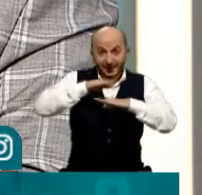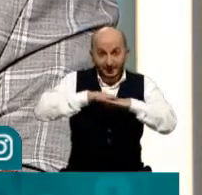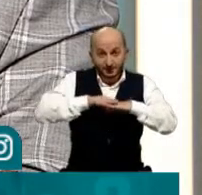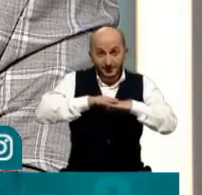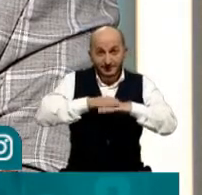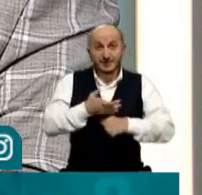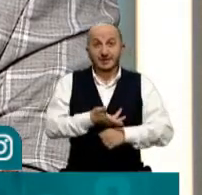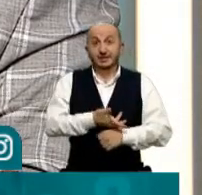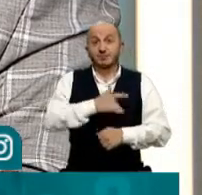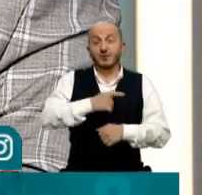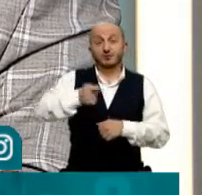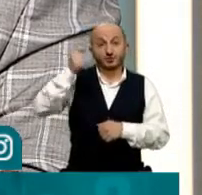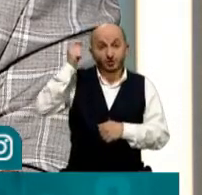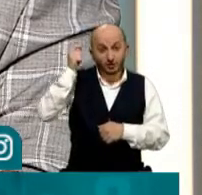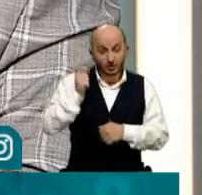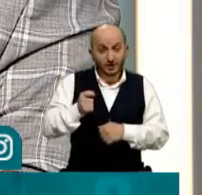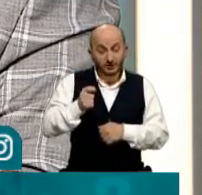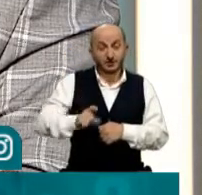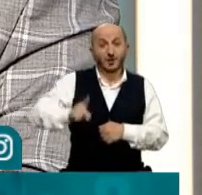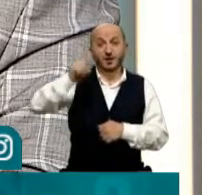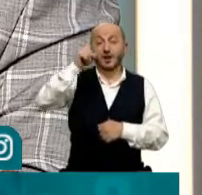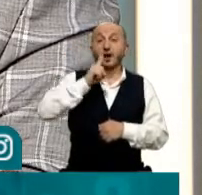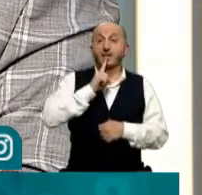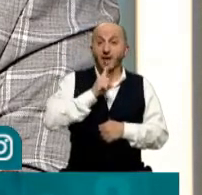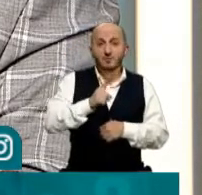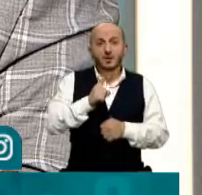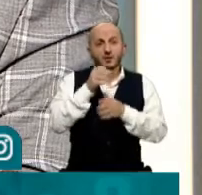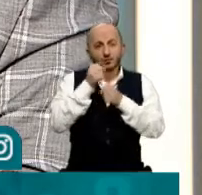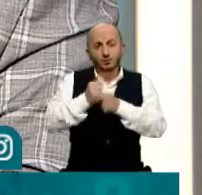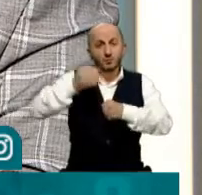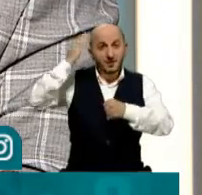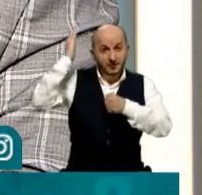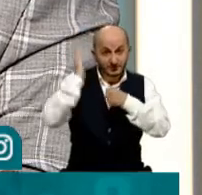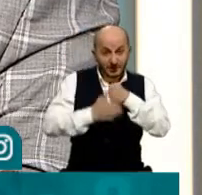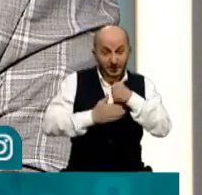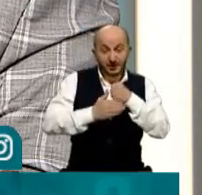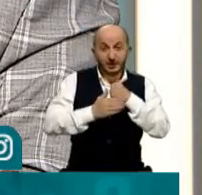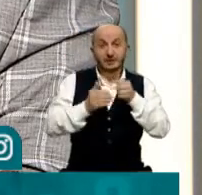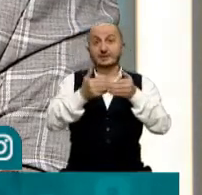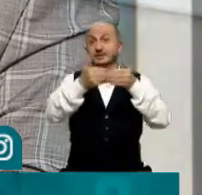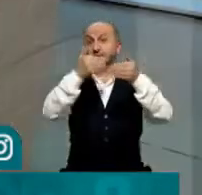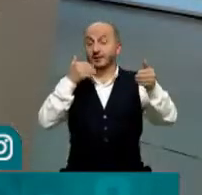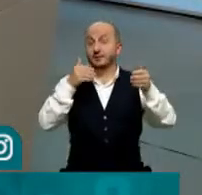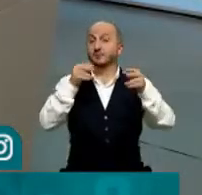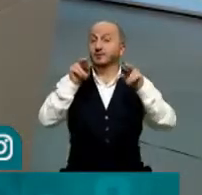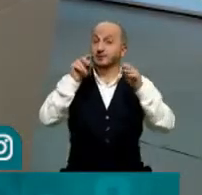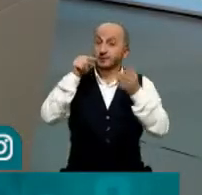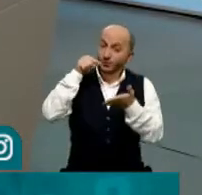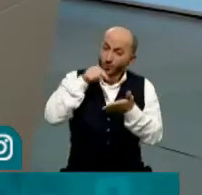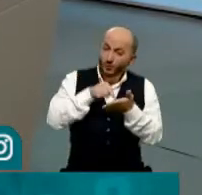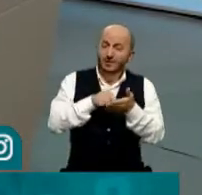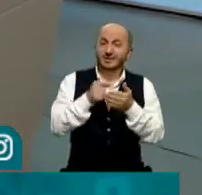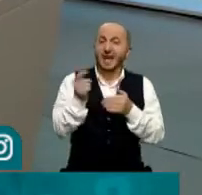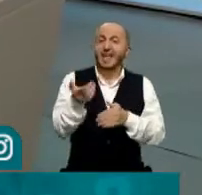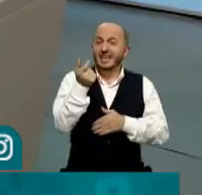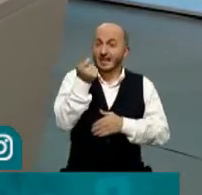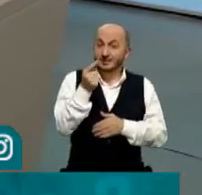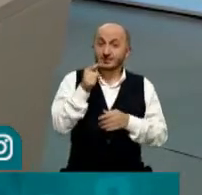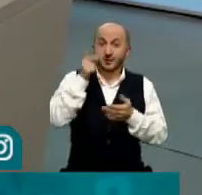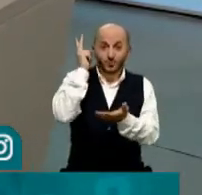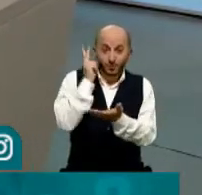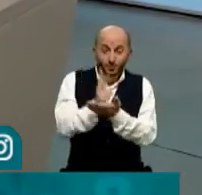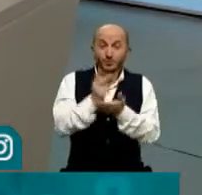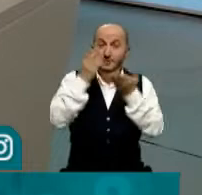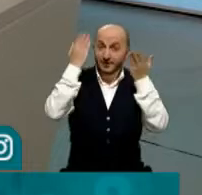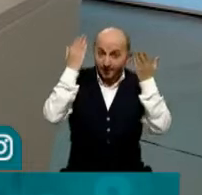imanın şartıdır. Allah'ın emirlerini tutup yasaklarını da sakınması noktasında en azından bu hükümleri kabul